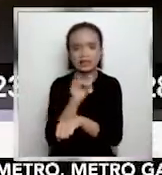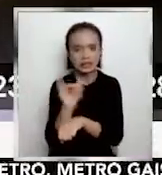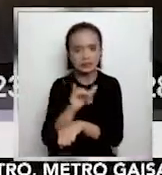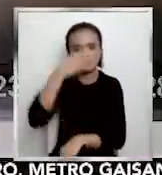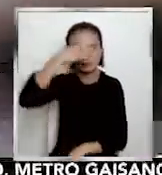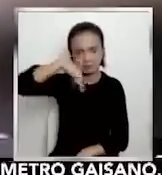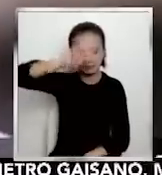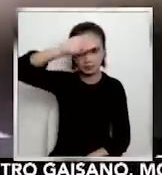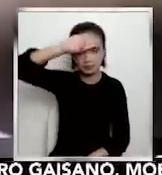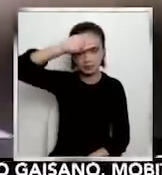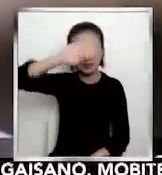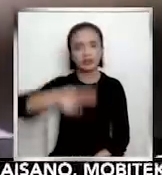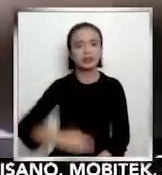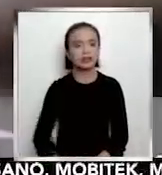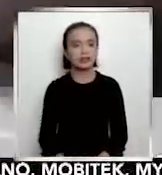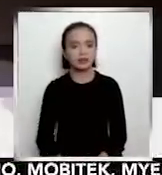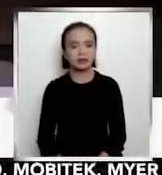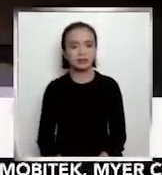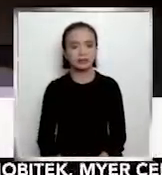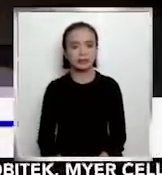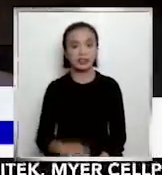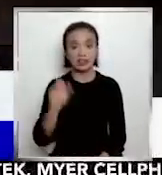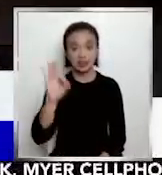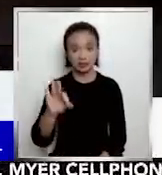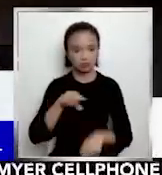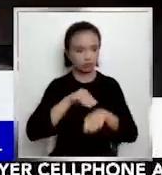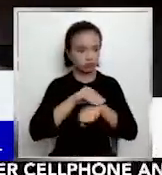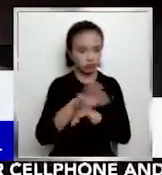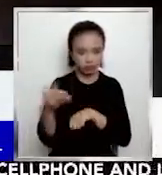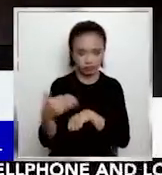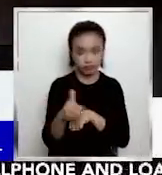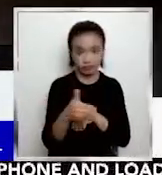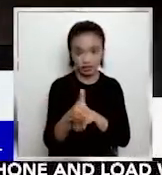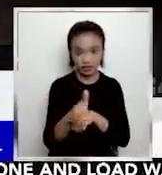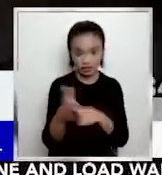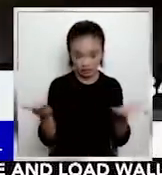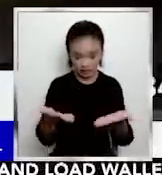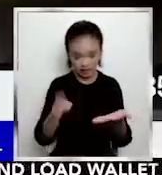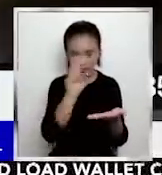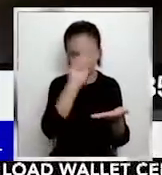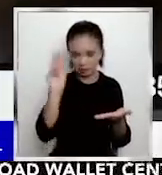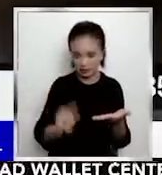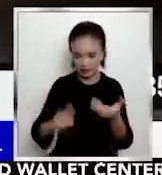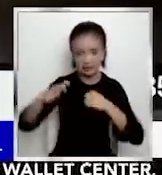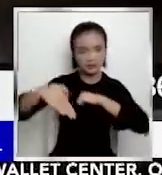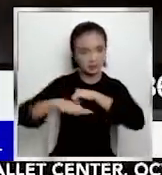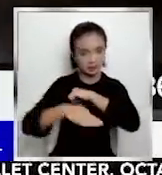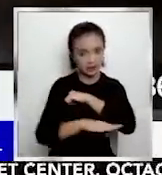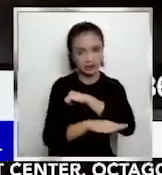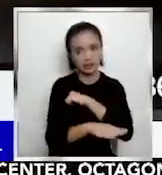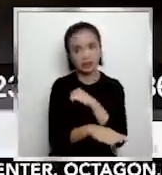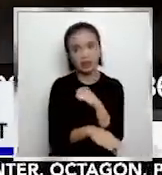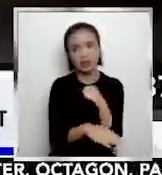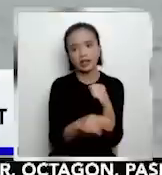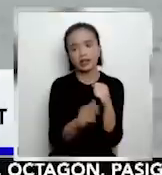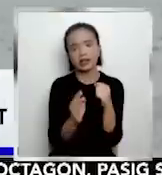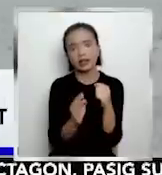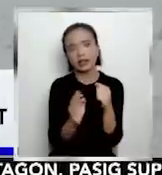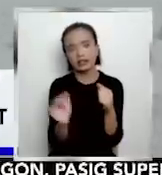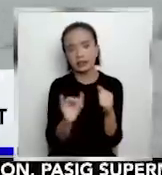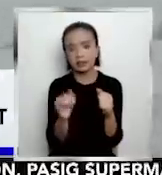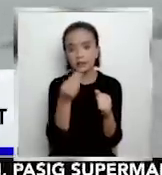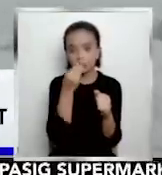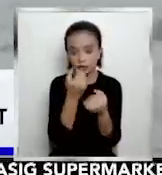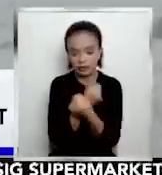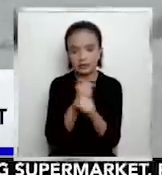yung fisheries production natin, dito pa lamang sa Manila Bay ay affected na rin yung production at yung food security.